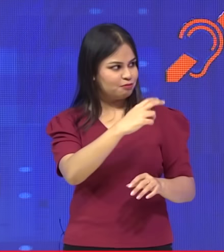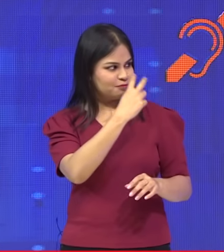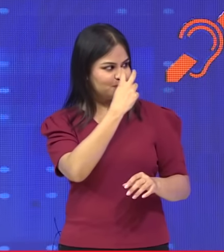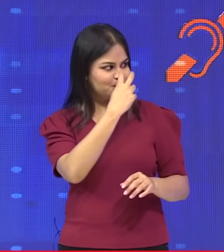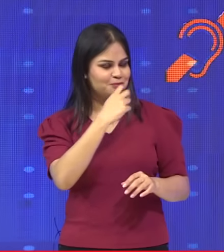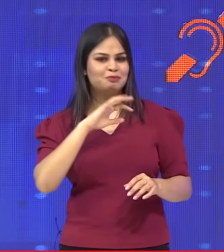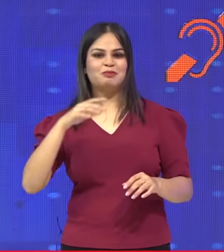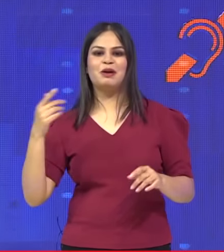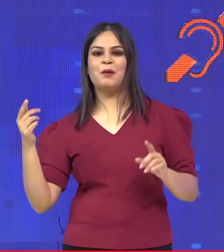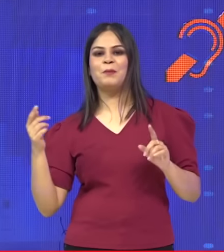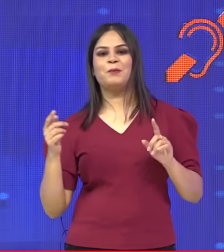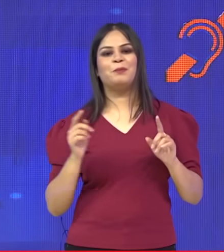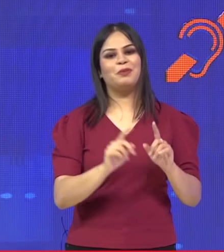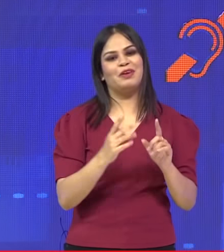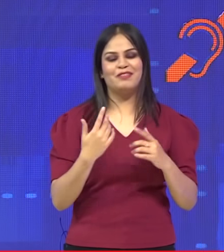नाम